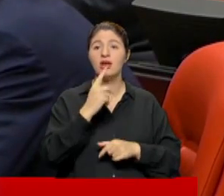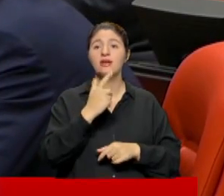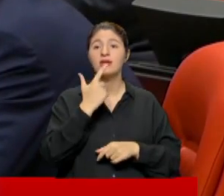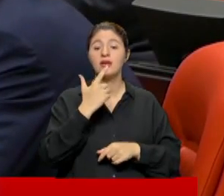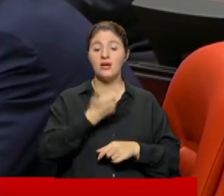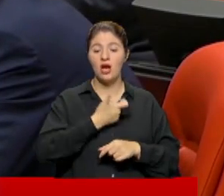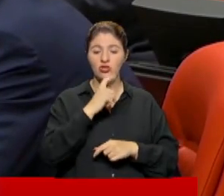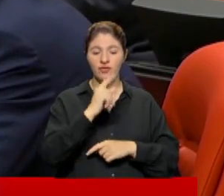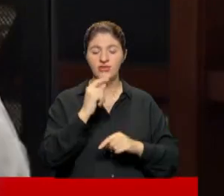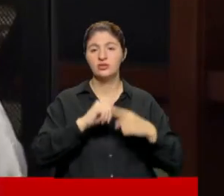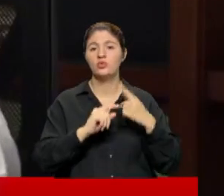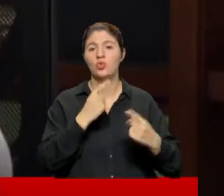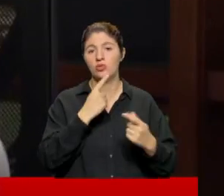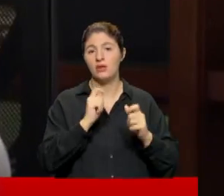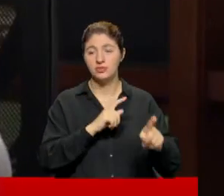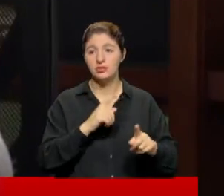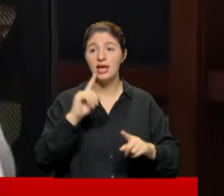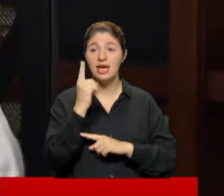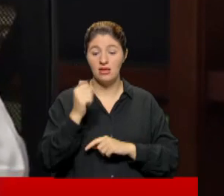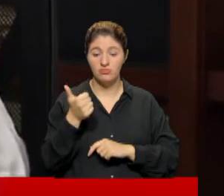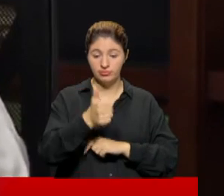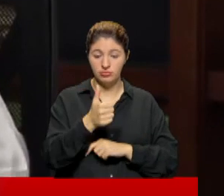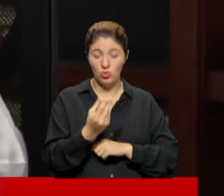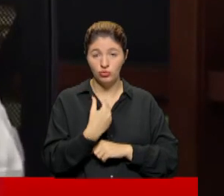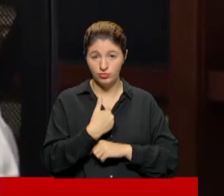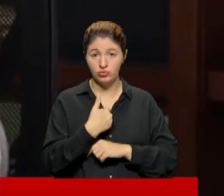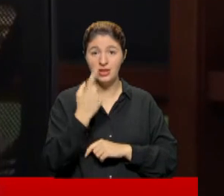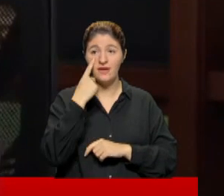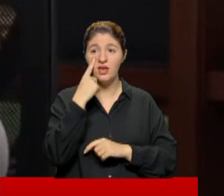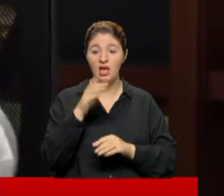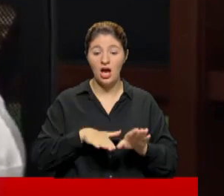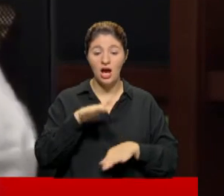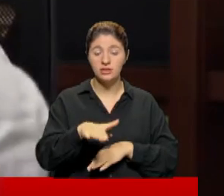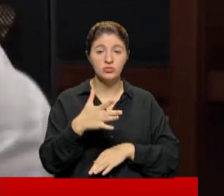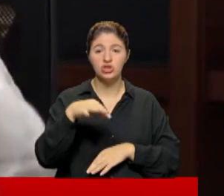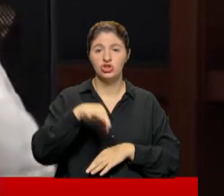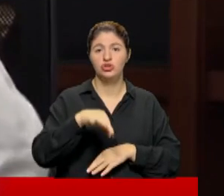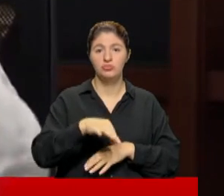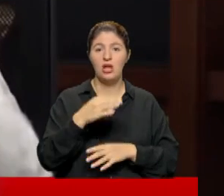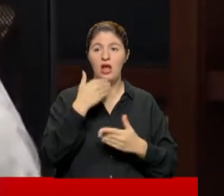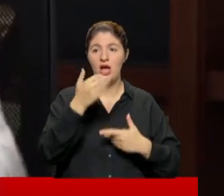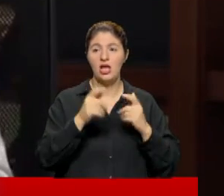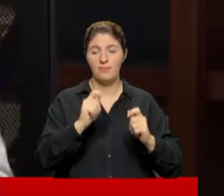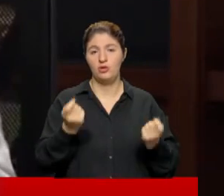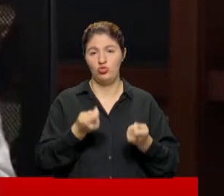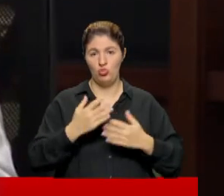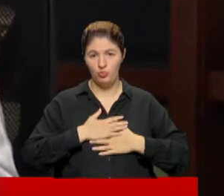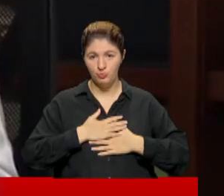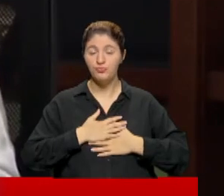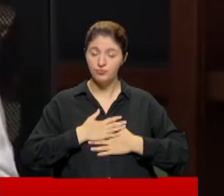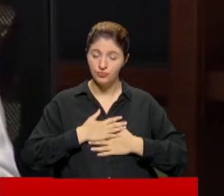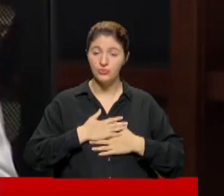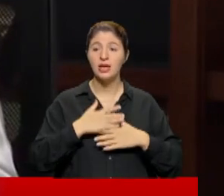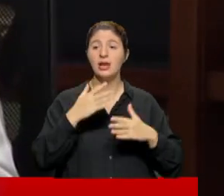teklifi siyaseti konuşturdu iktidar olduğumuzda devletin atacağı adımları şimdiden anlatmaya çalışıyorum